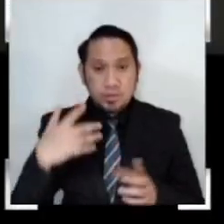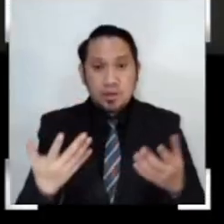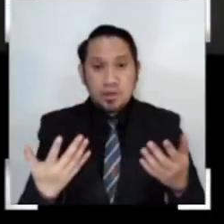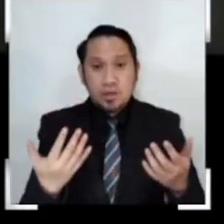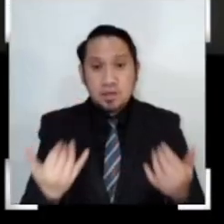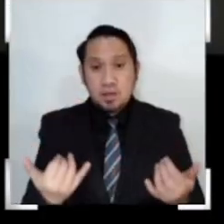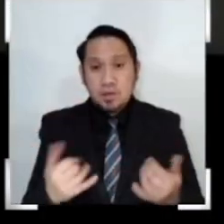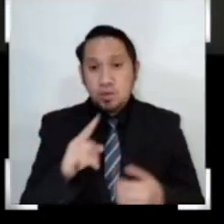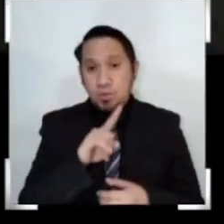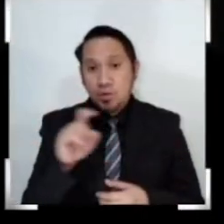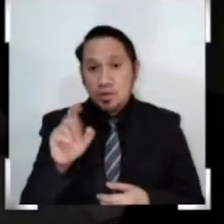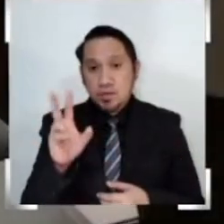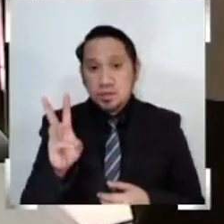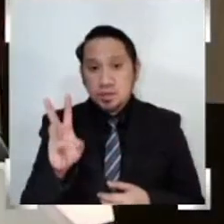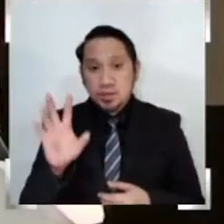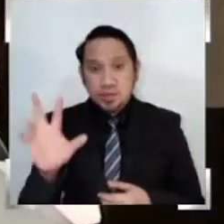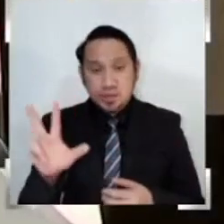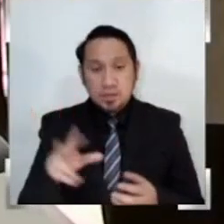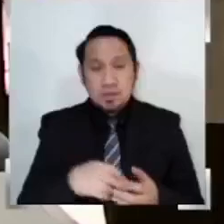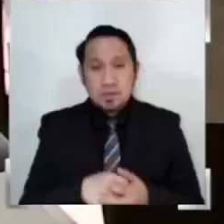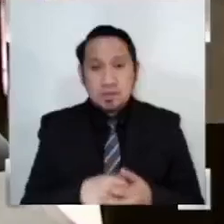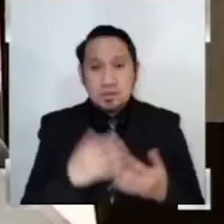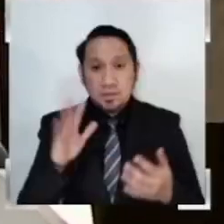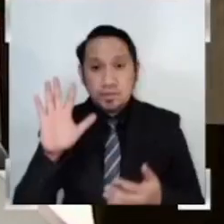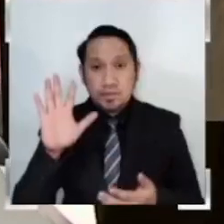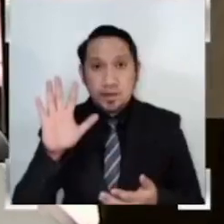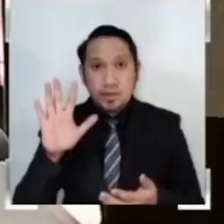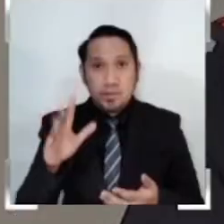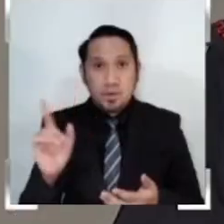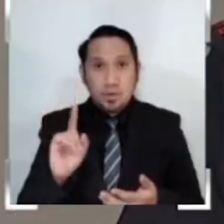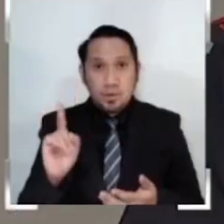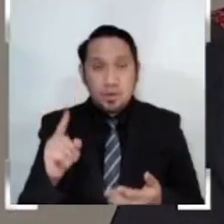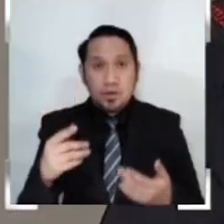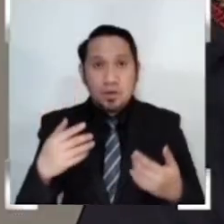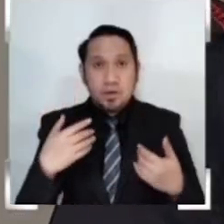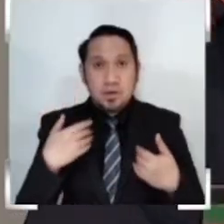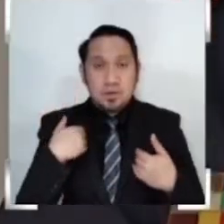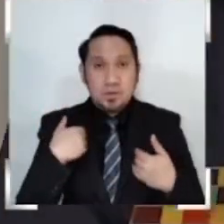163 cases. 5 dito, nakilala na nila ang mga